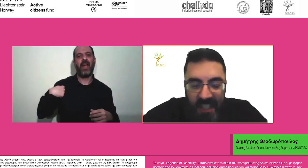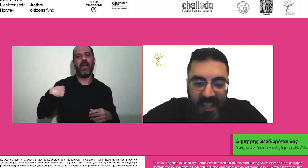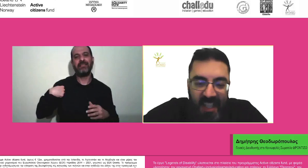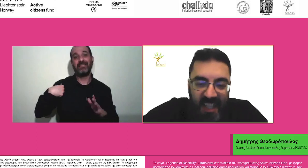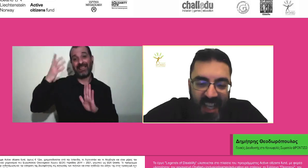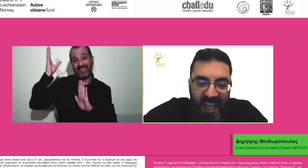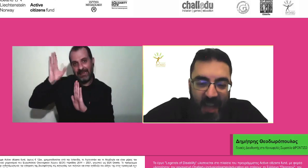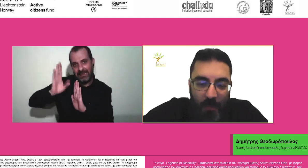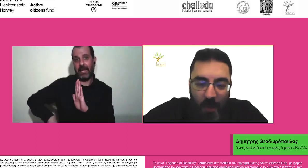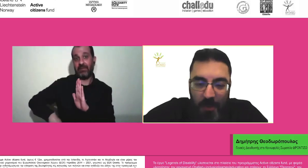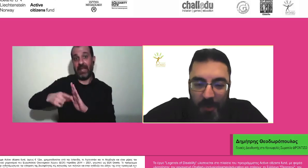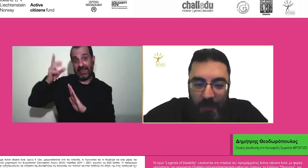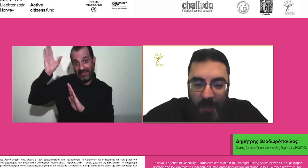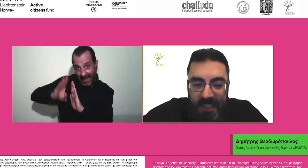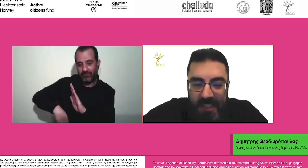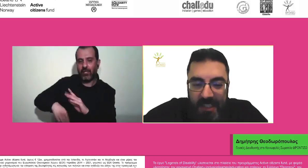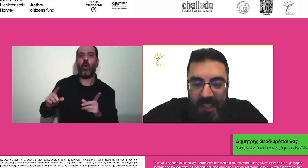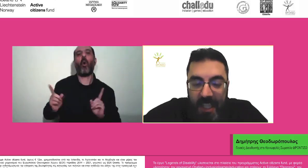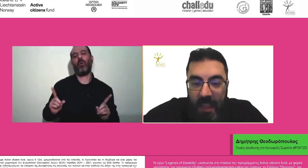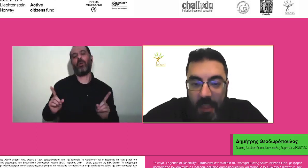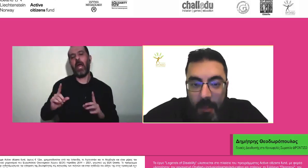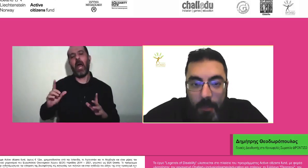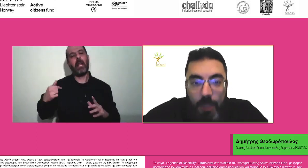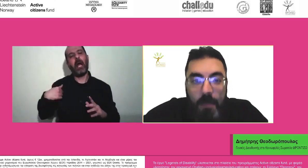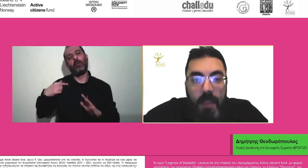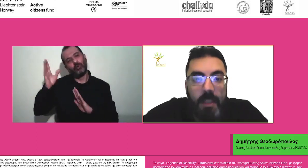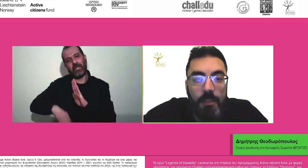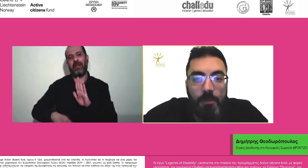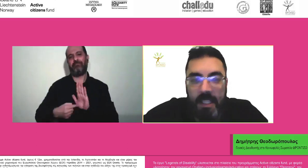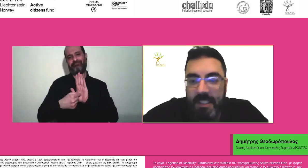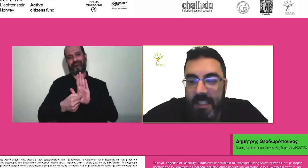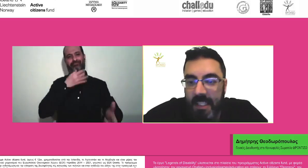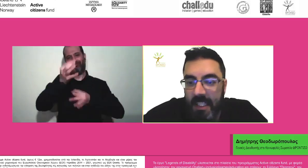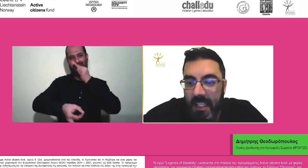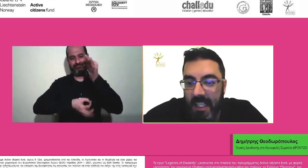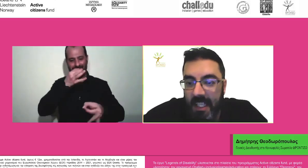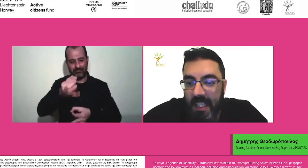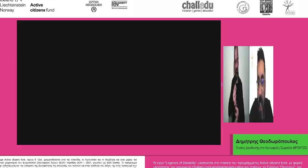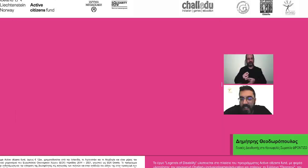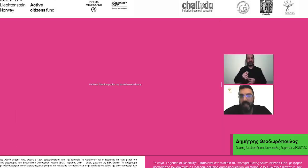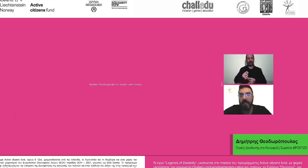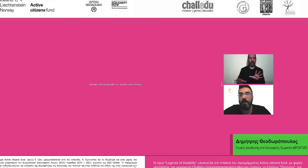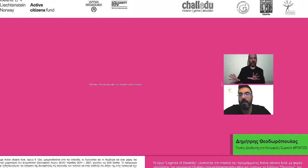τελευταίοι, από όλους τους φορείς, θα προσπαθήσουμε έτσι